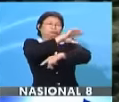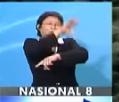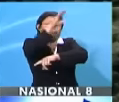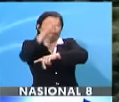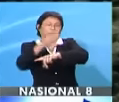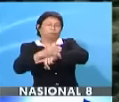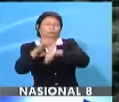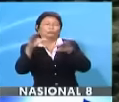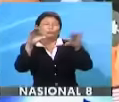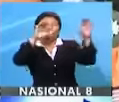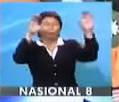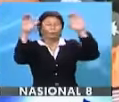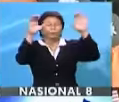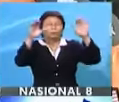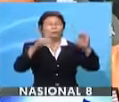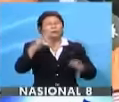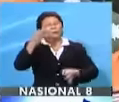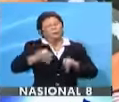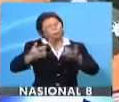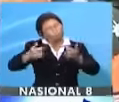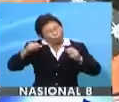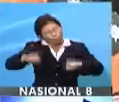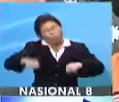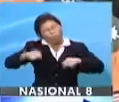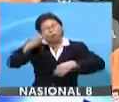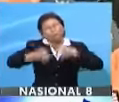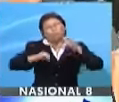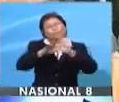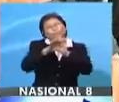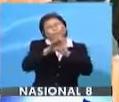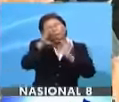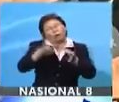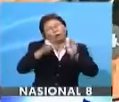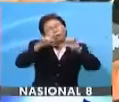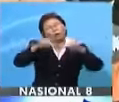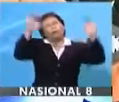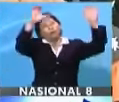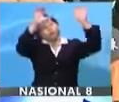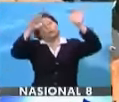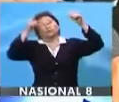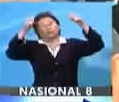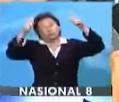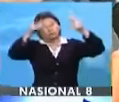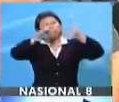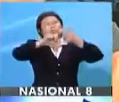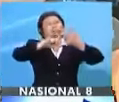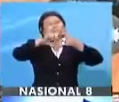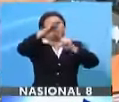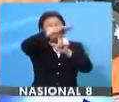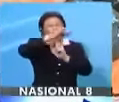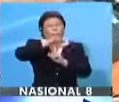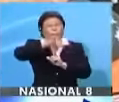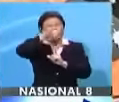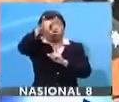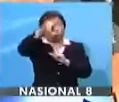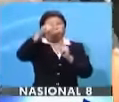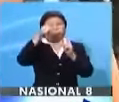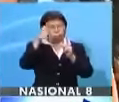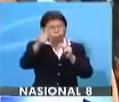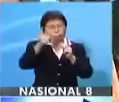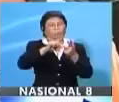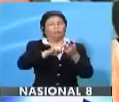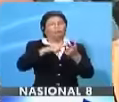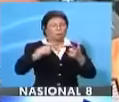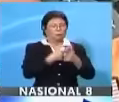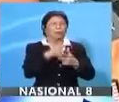Kalau keadaan mengizinkan, maksudnya tadi keadaan cuaca dan juga pesawat kita berupayaan untuk buat, kita